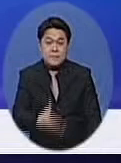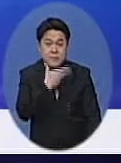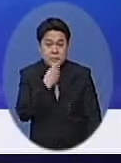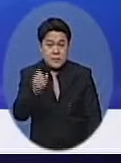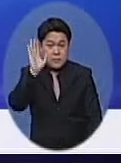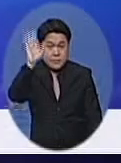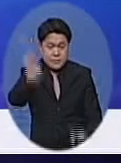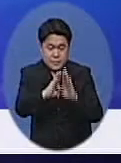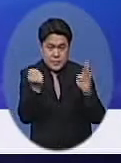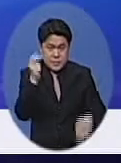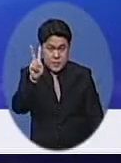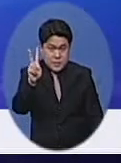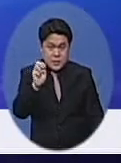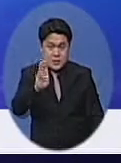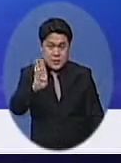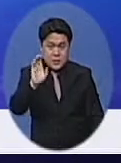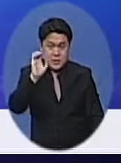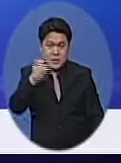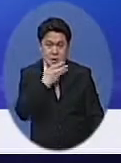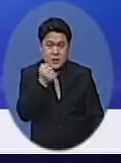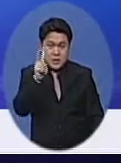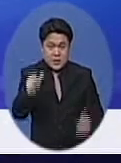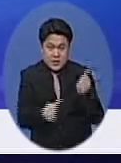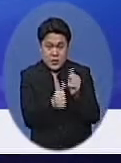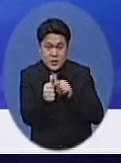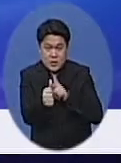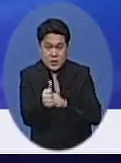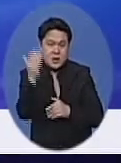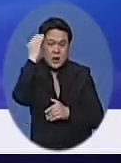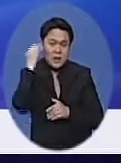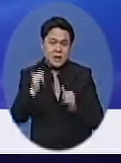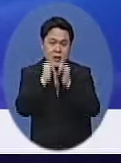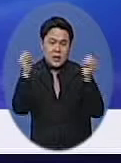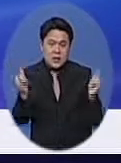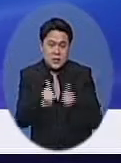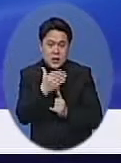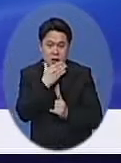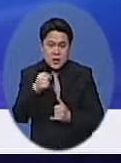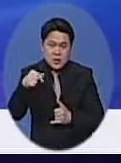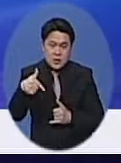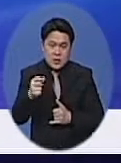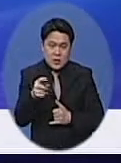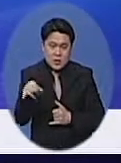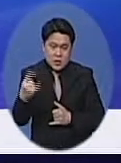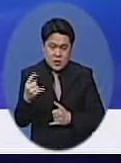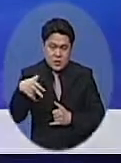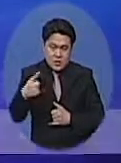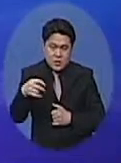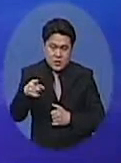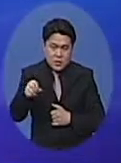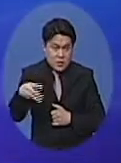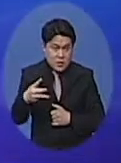행복한 미래를 여는 방송 WBC 복지TV 부회장에 한국사회복지공자회 조성철 이사장이